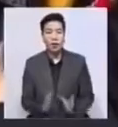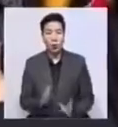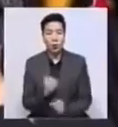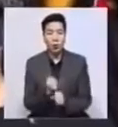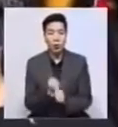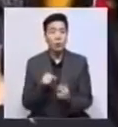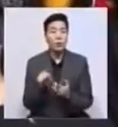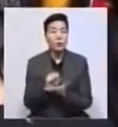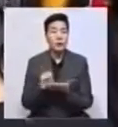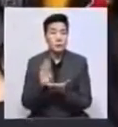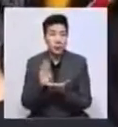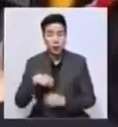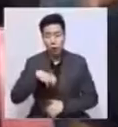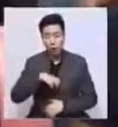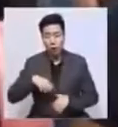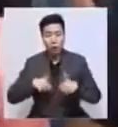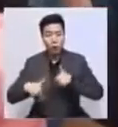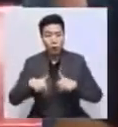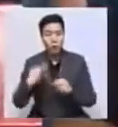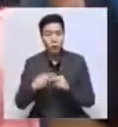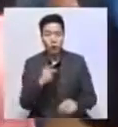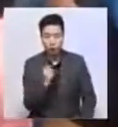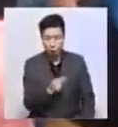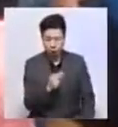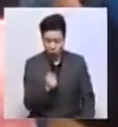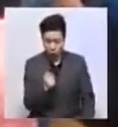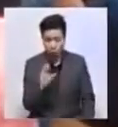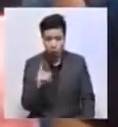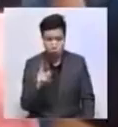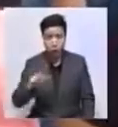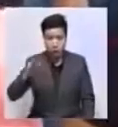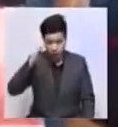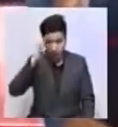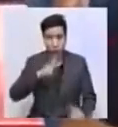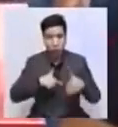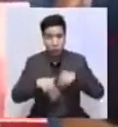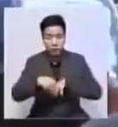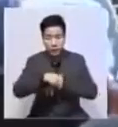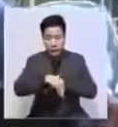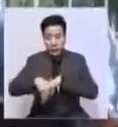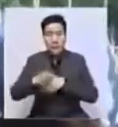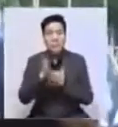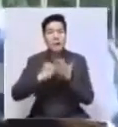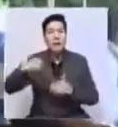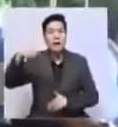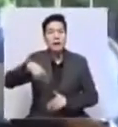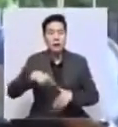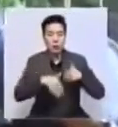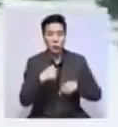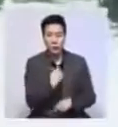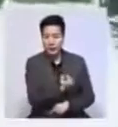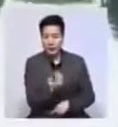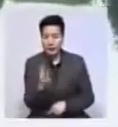เจ้าหน้าที่นะครับจากสถาบันพัฒนาองค์กรชุมชนหรือว่าพอชทหารนะครับแล้วก็ชาวบ้านเครือข่ายคลองบางซื่อจาก4ชุมช